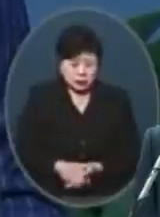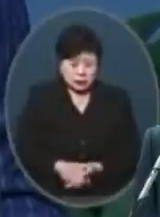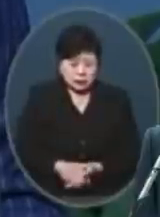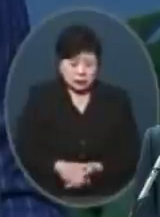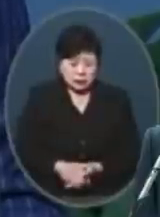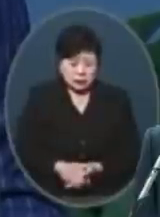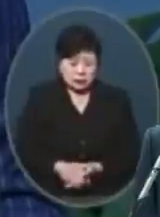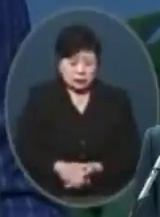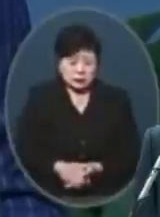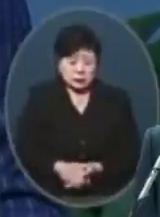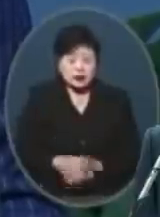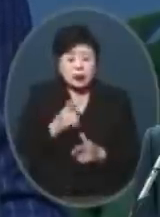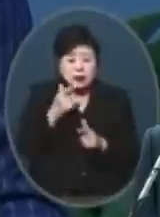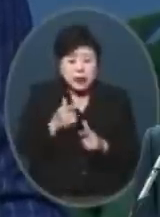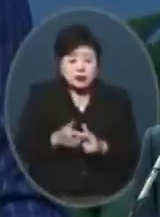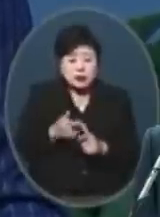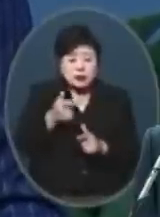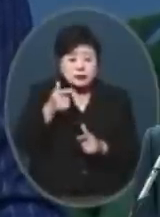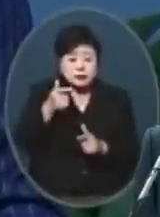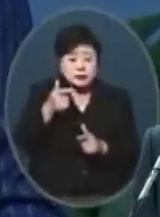무슨 말이냐면 예수님